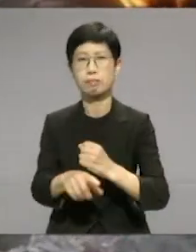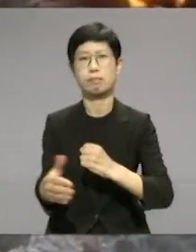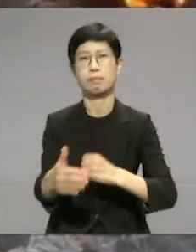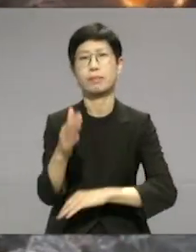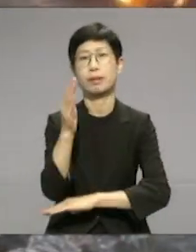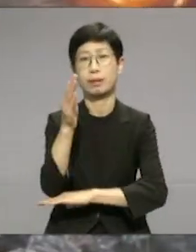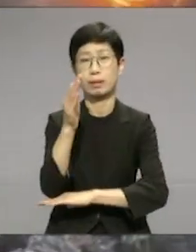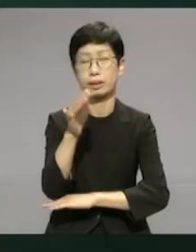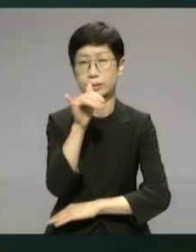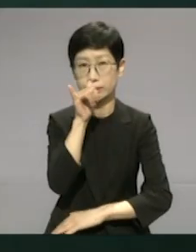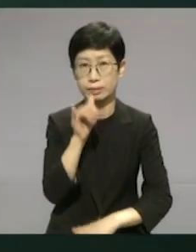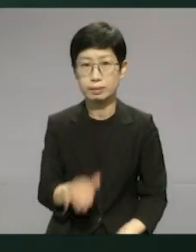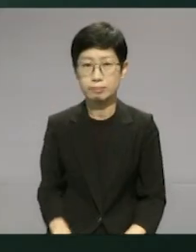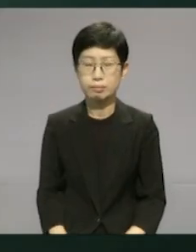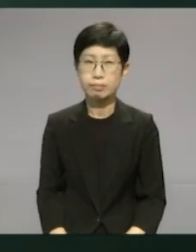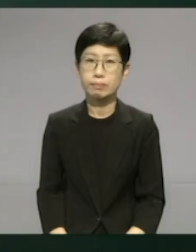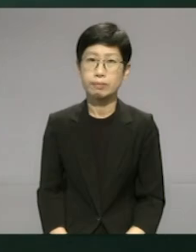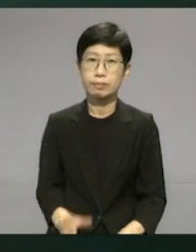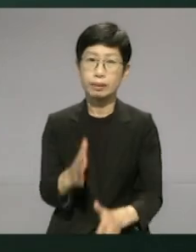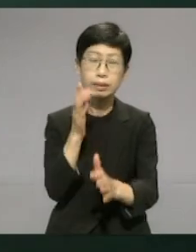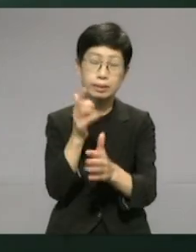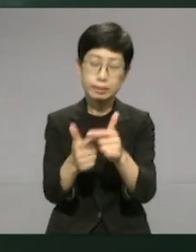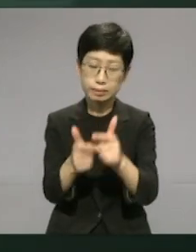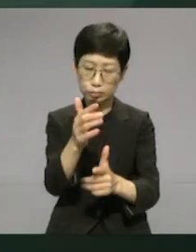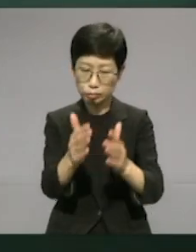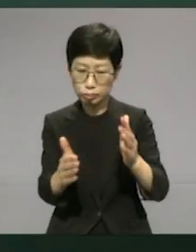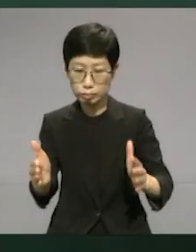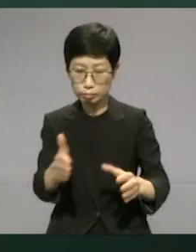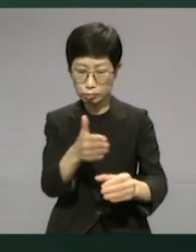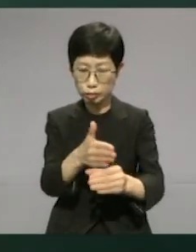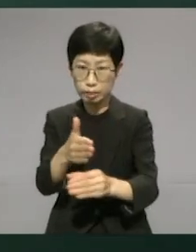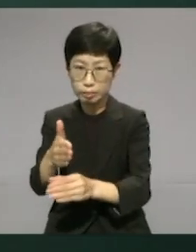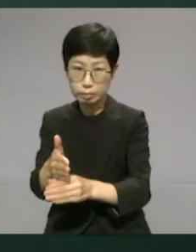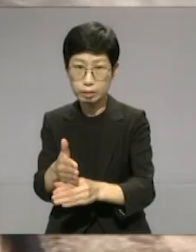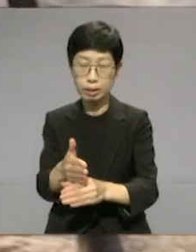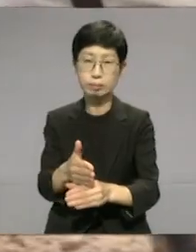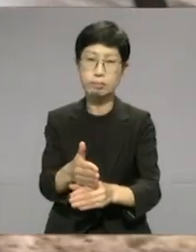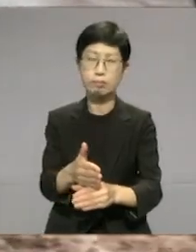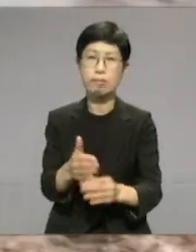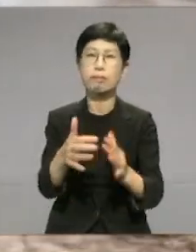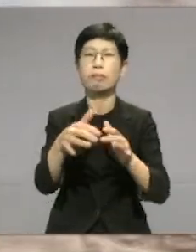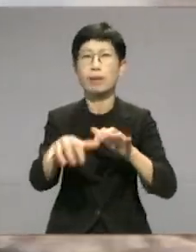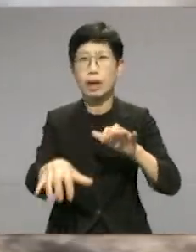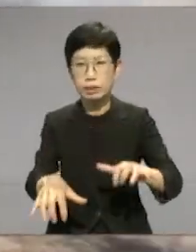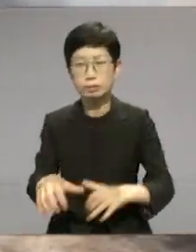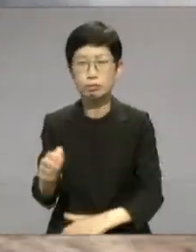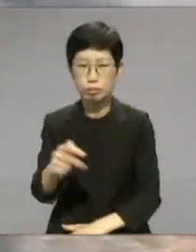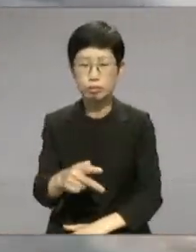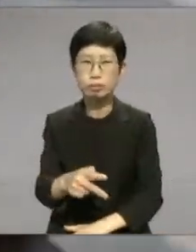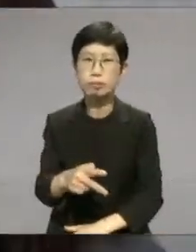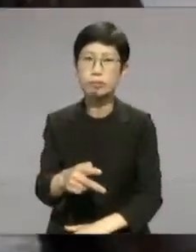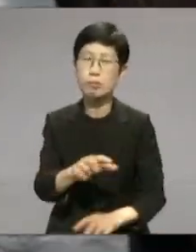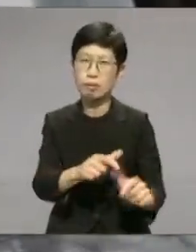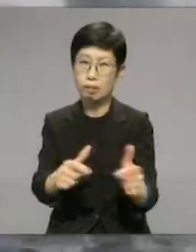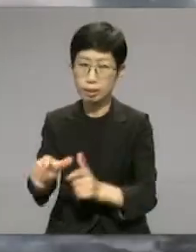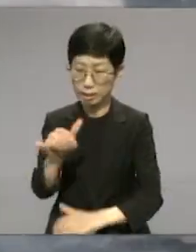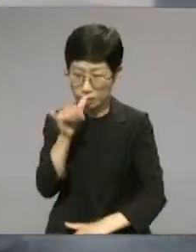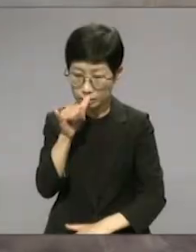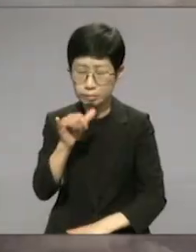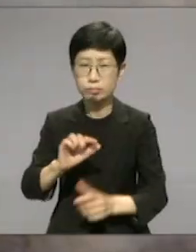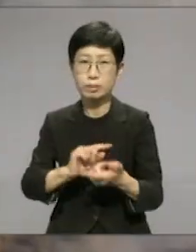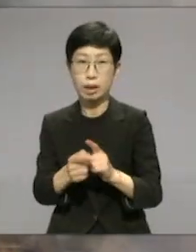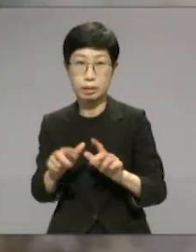있습니다. 숲 사이사이에 방목지나 마을 등 자연 방어벽이 있었던 과거와 달리 지금은 농촌 인구가